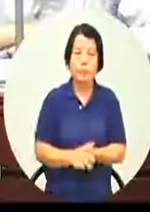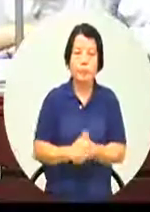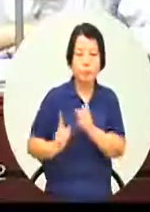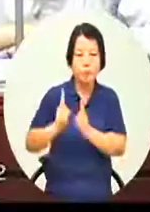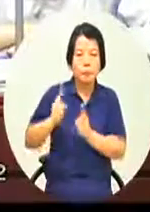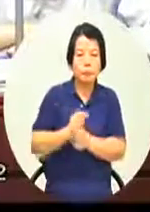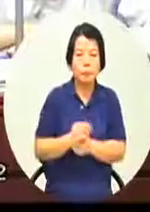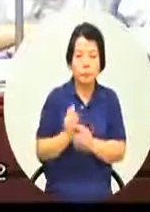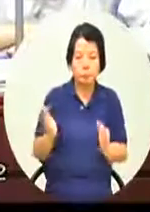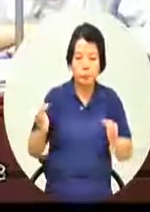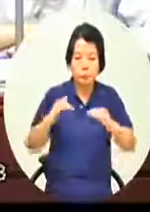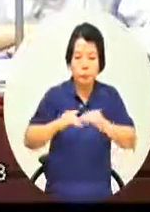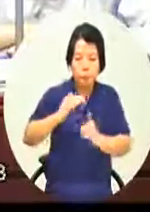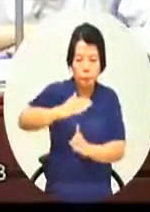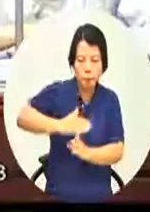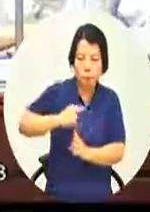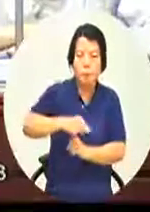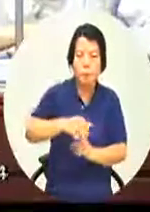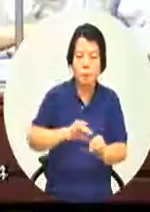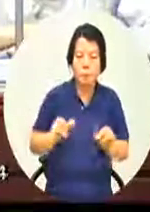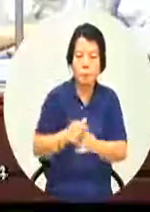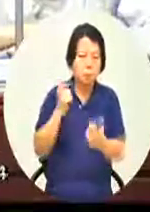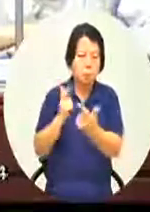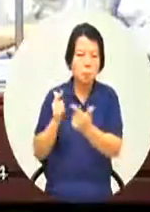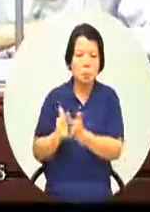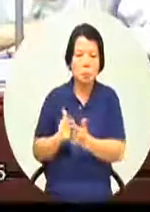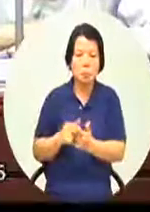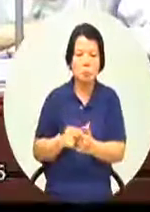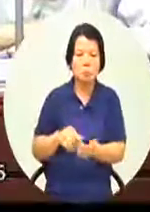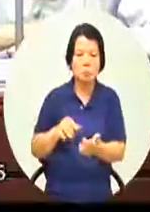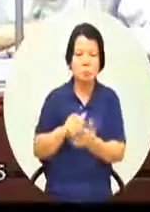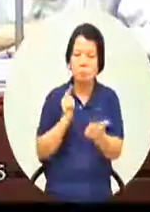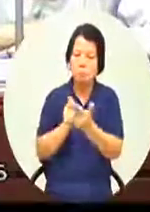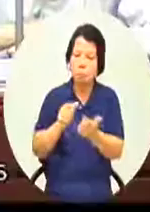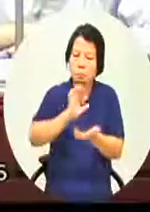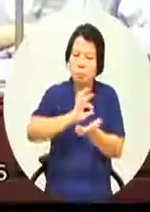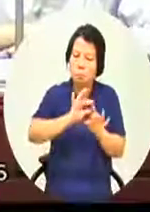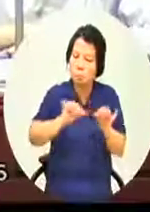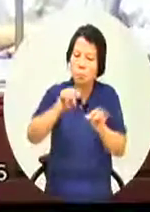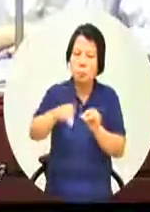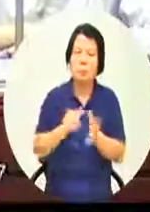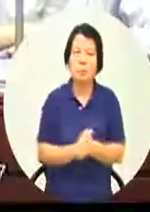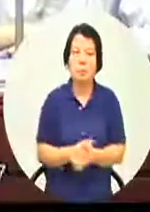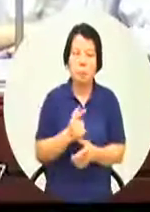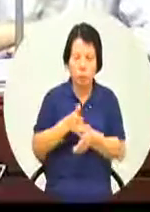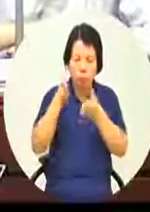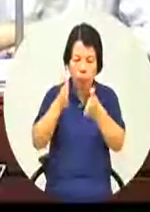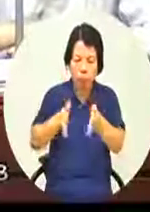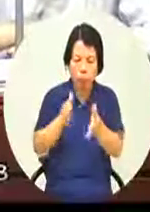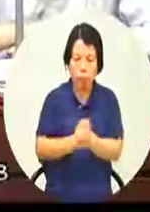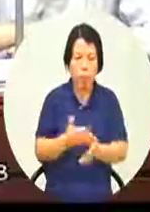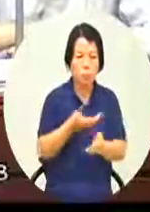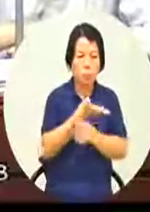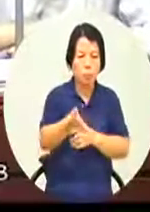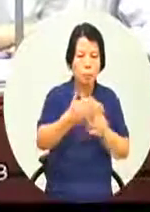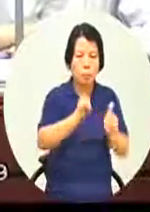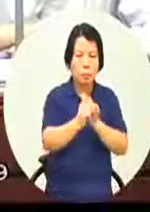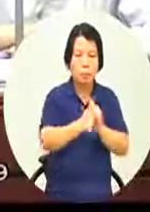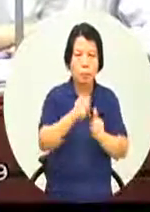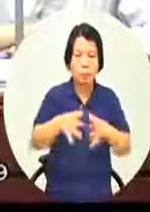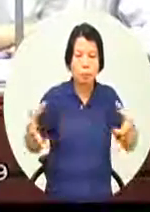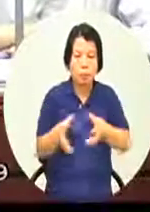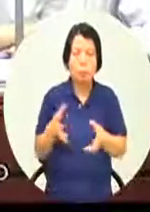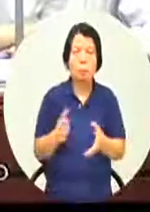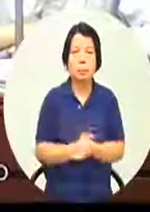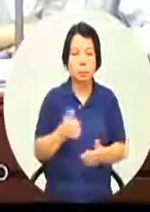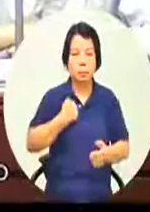低洼的地区没有办法去找到适当用地，所以我们可能会朝这个方向，然后让民众大家一起来，